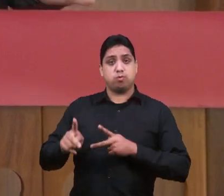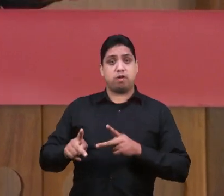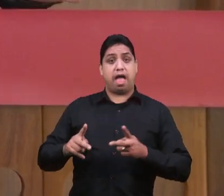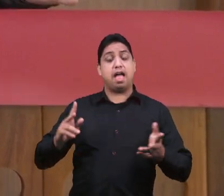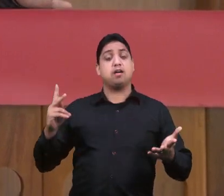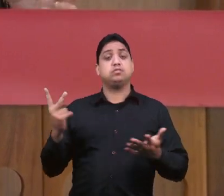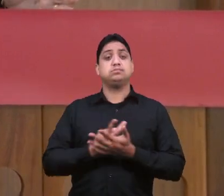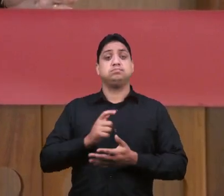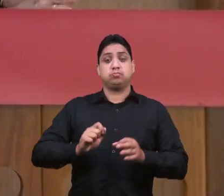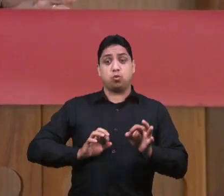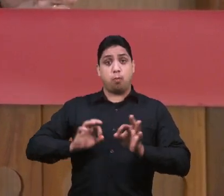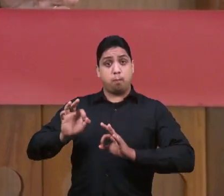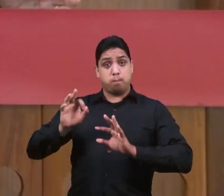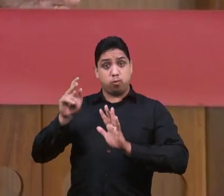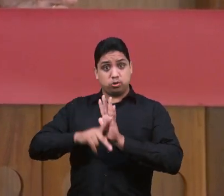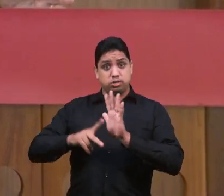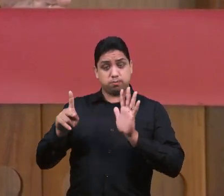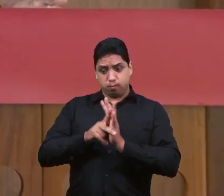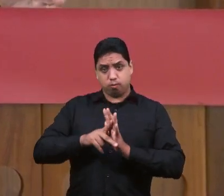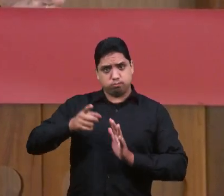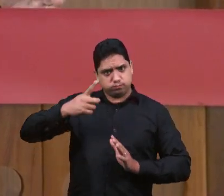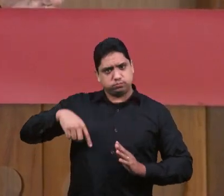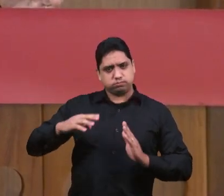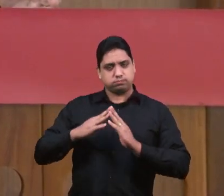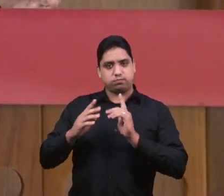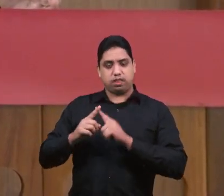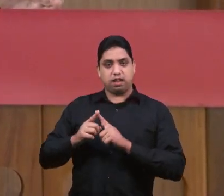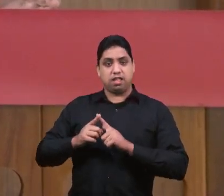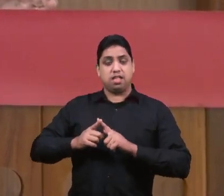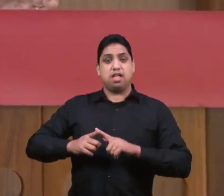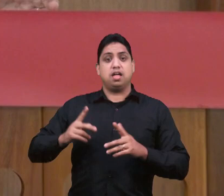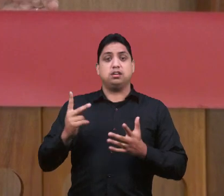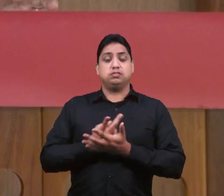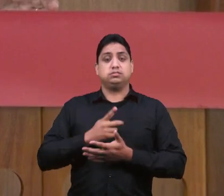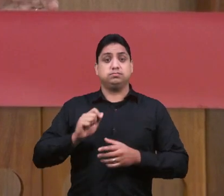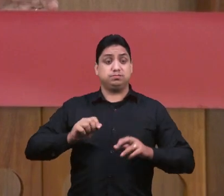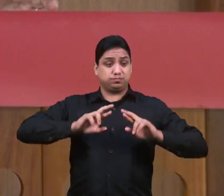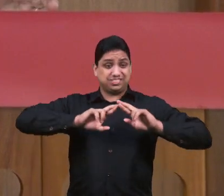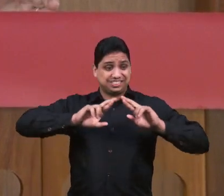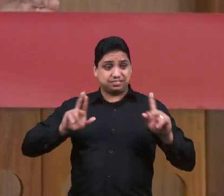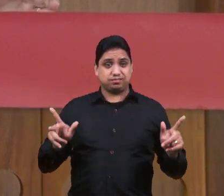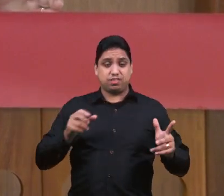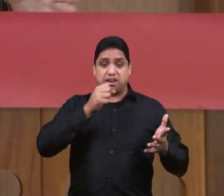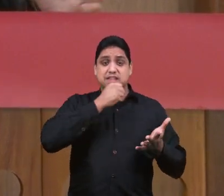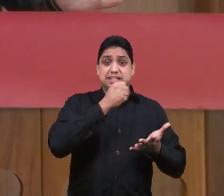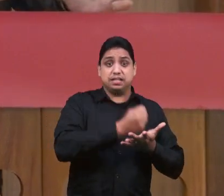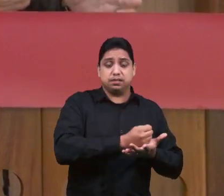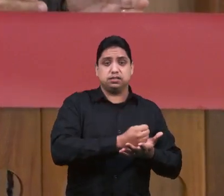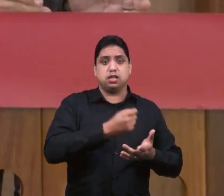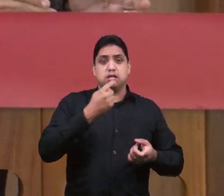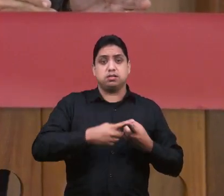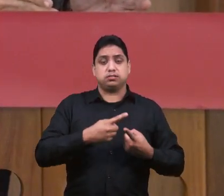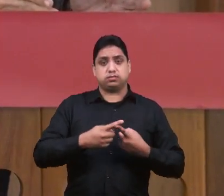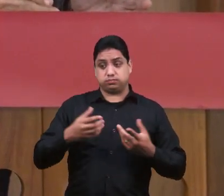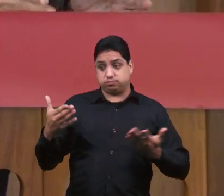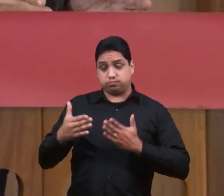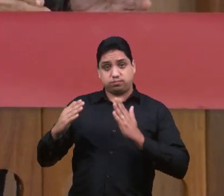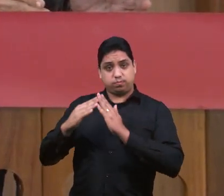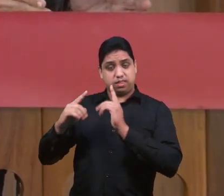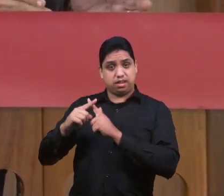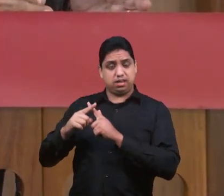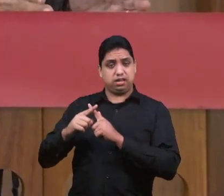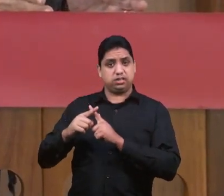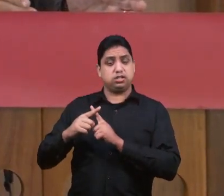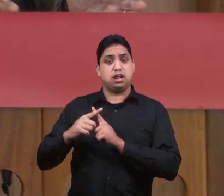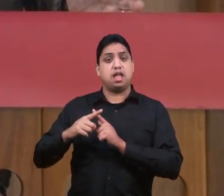projet de l'Église. Donc le projet de l'Église a commencé à être différent de l'Ancien Testament. Pourquoi? Parce que le projet de l'Église